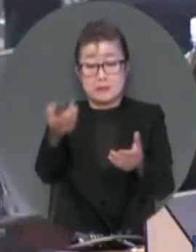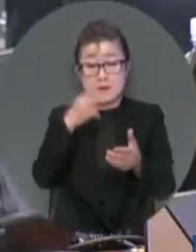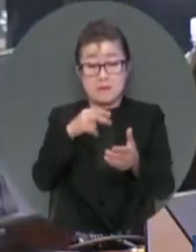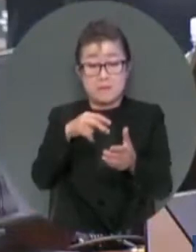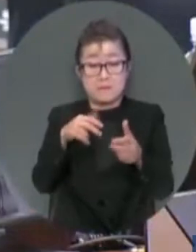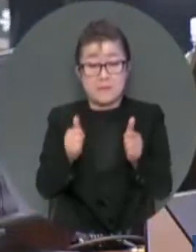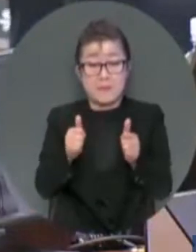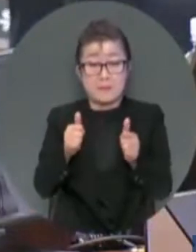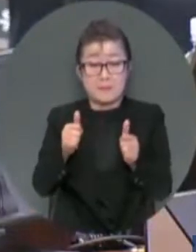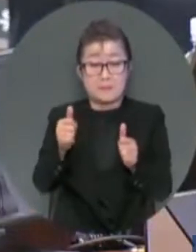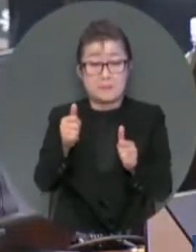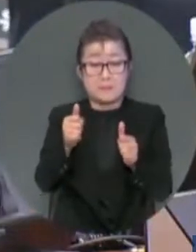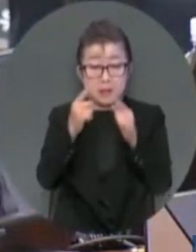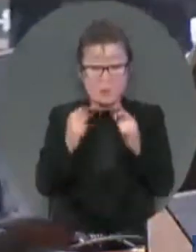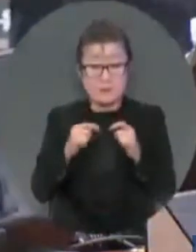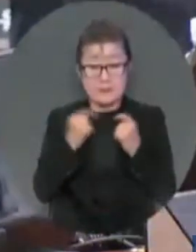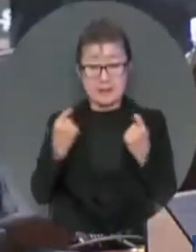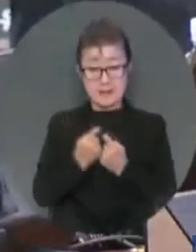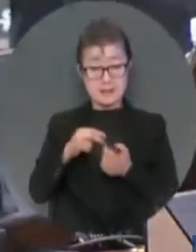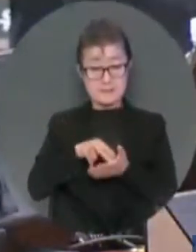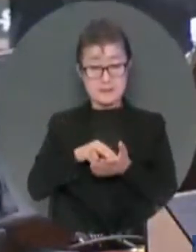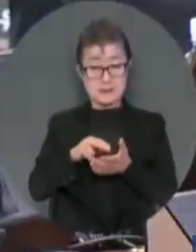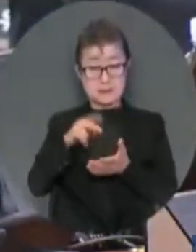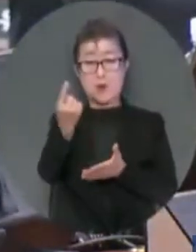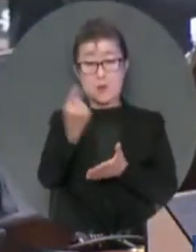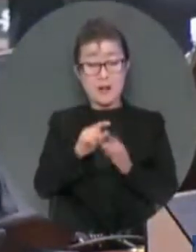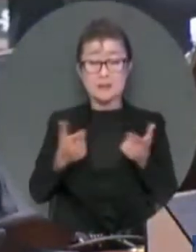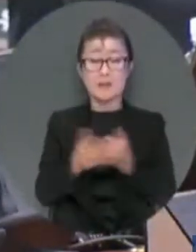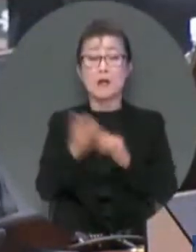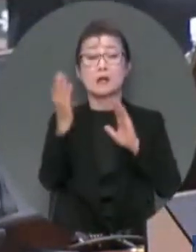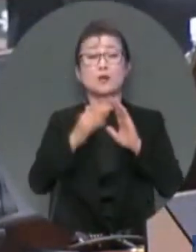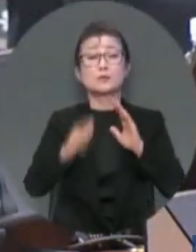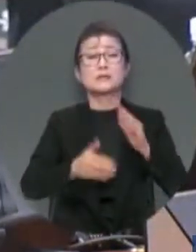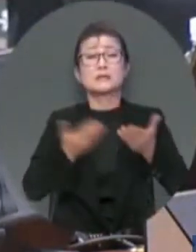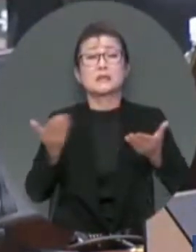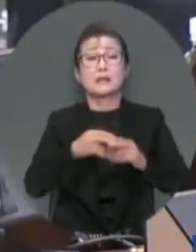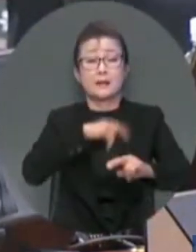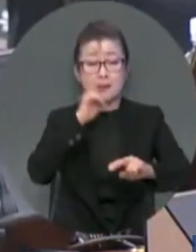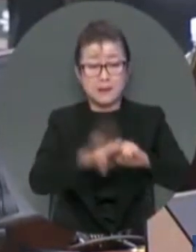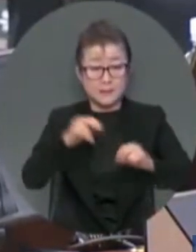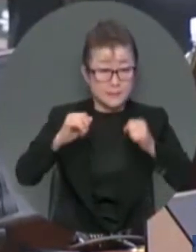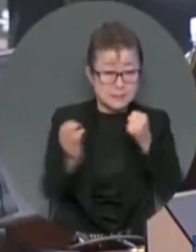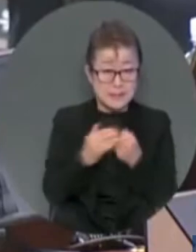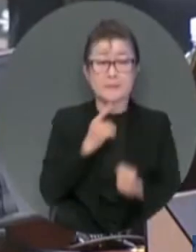자기 개인적인 사정 때문에 온게 아니라 공직에 있었던 일 때문에 여기 온거 아닙니까?